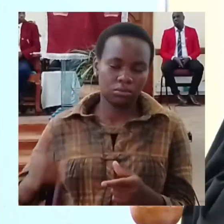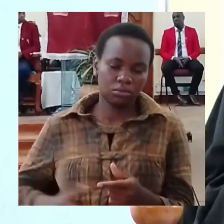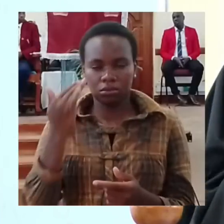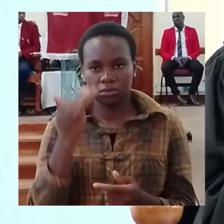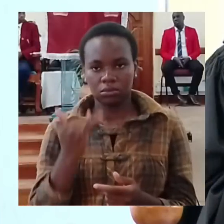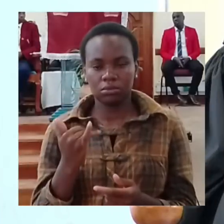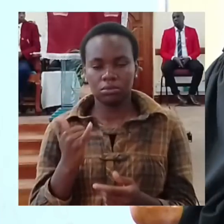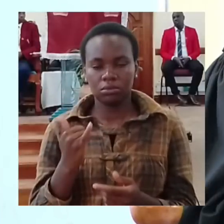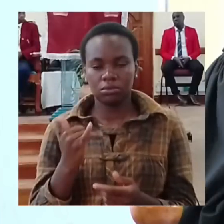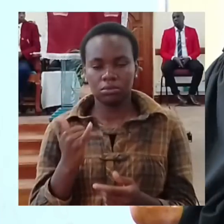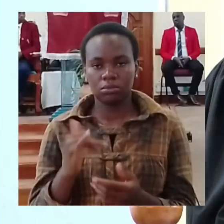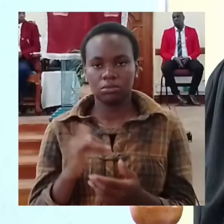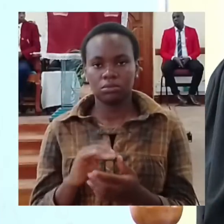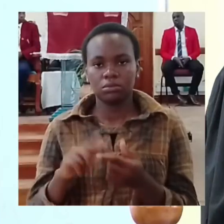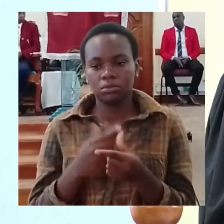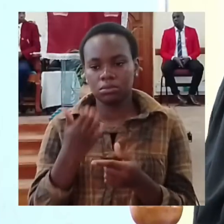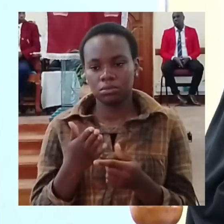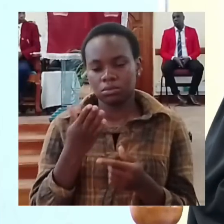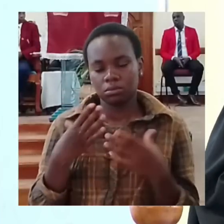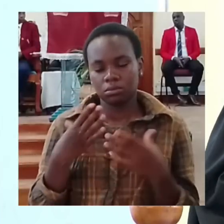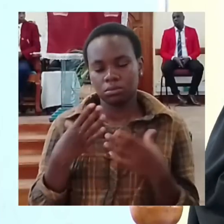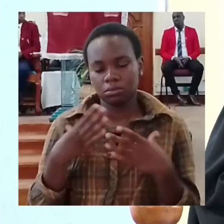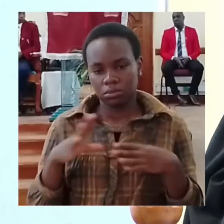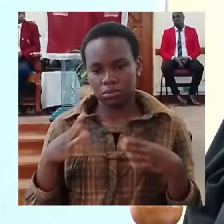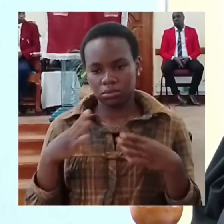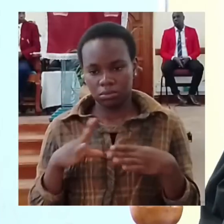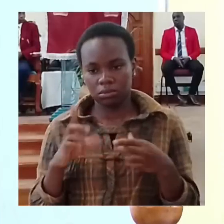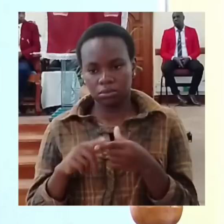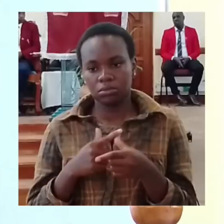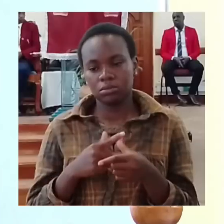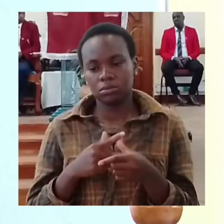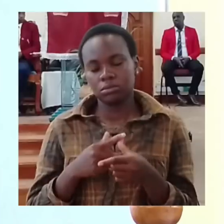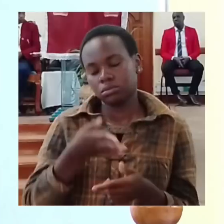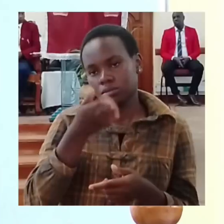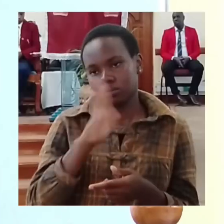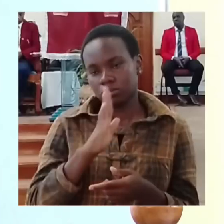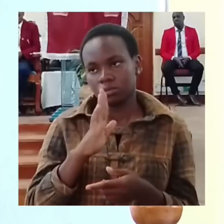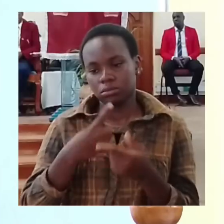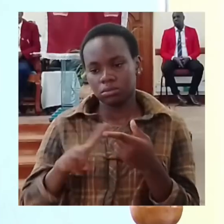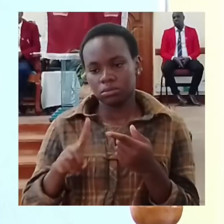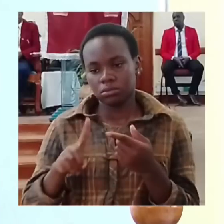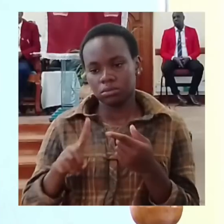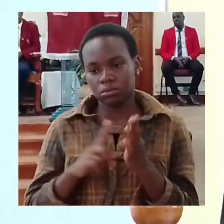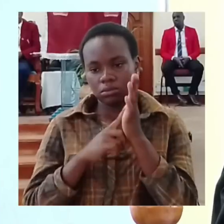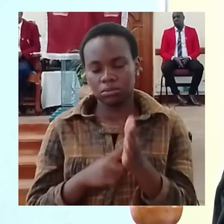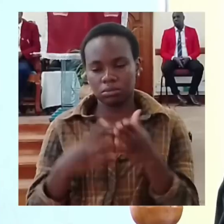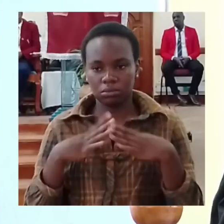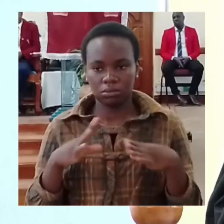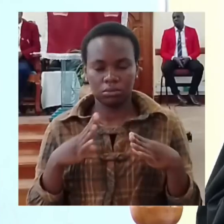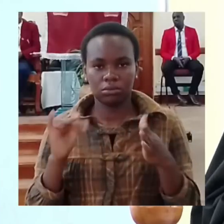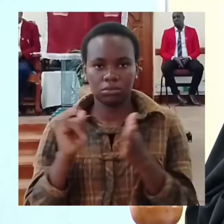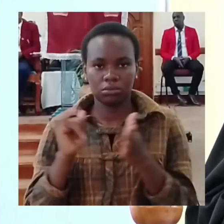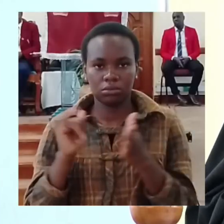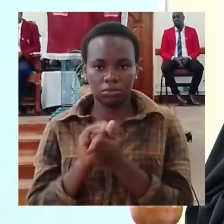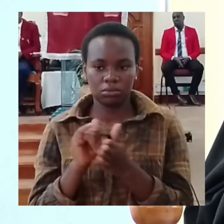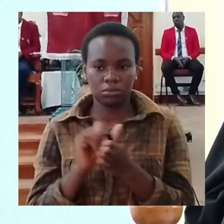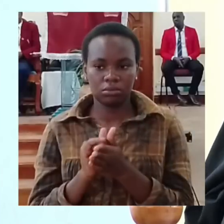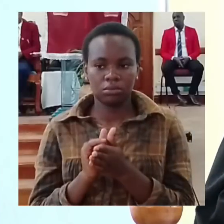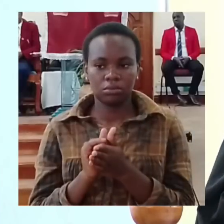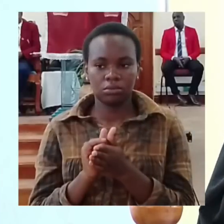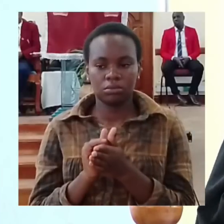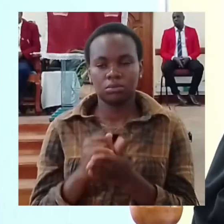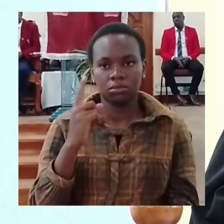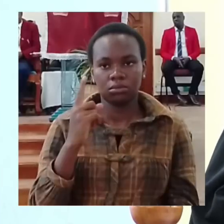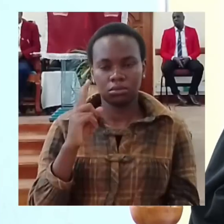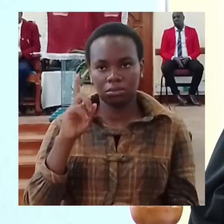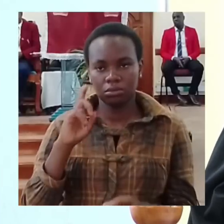why is this Philistine taunting the people of God? Akĩrwo nĩ mũndũ kwagĩte. Nĩ mũndũ gwĩkire